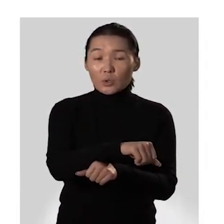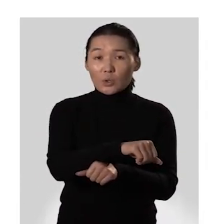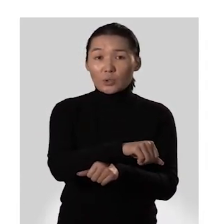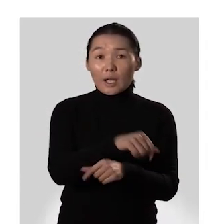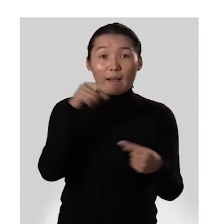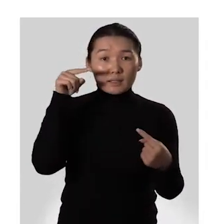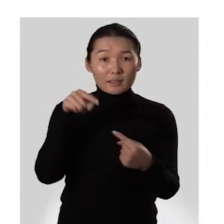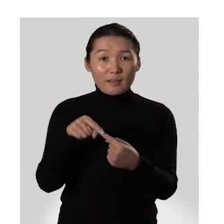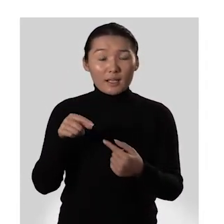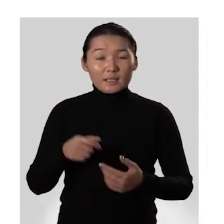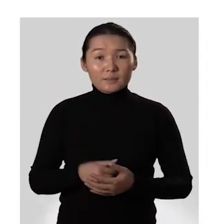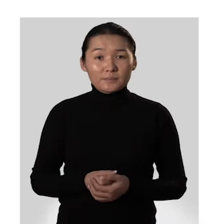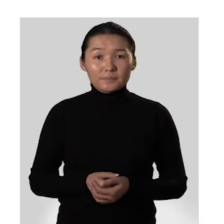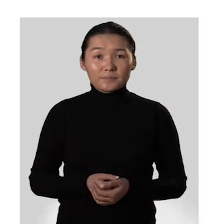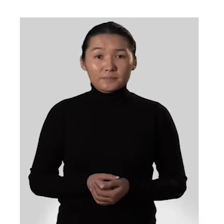аныкталат.